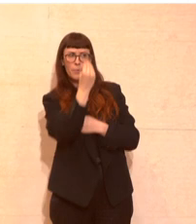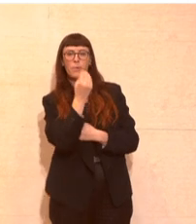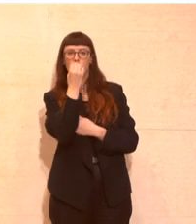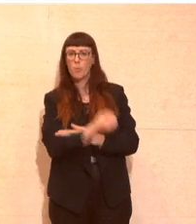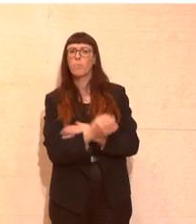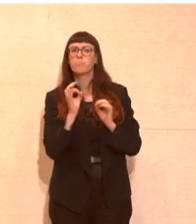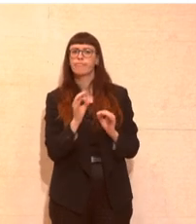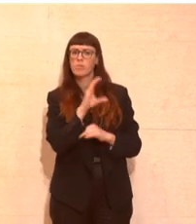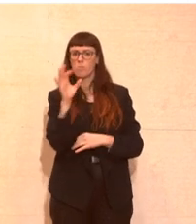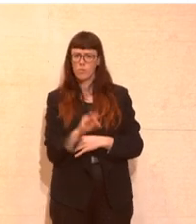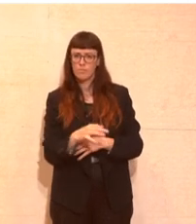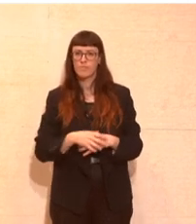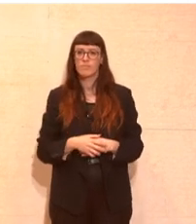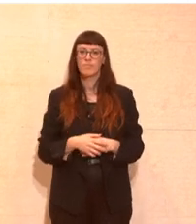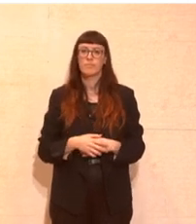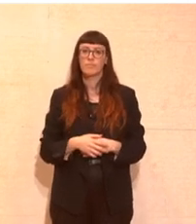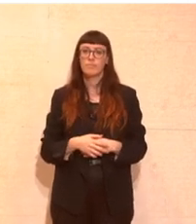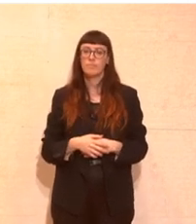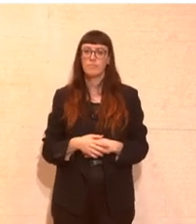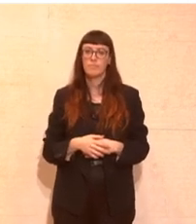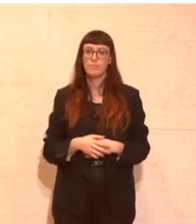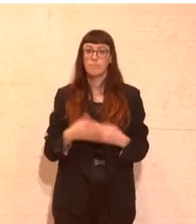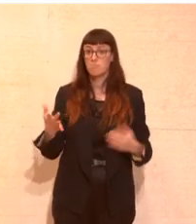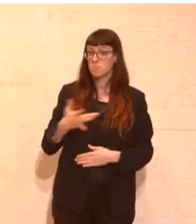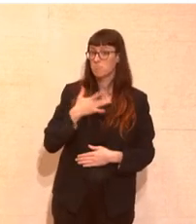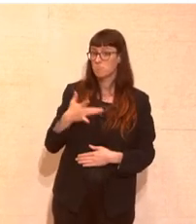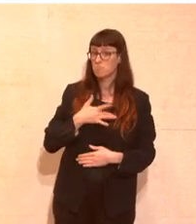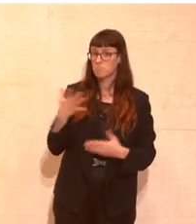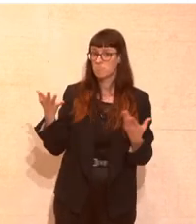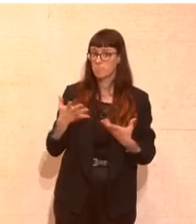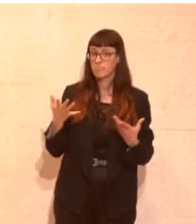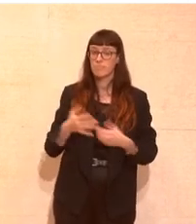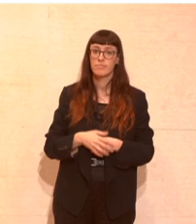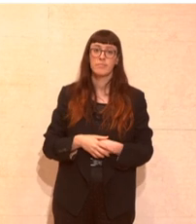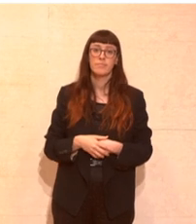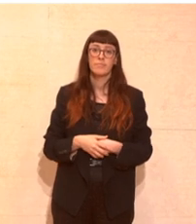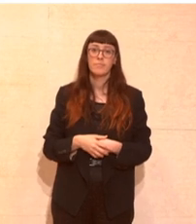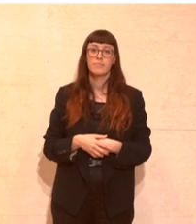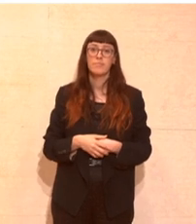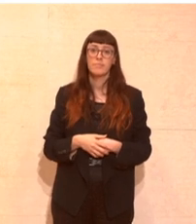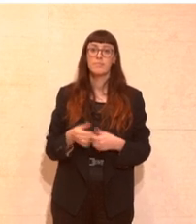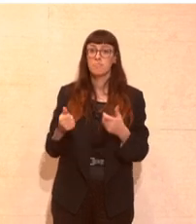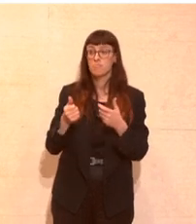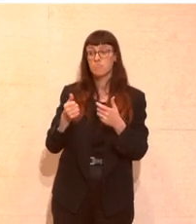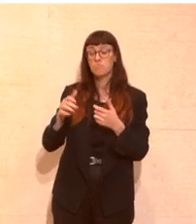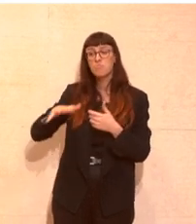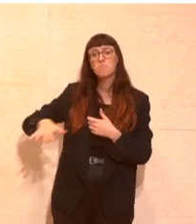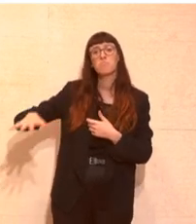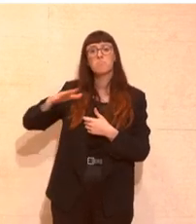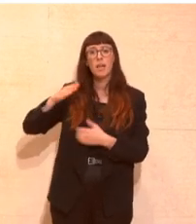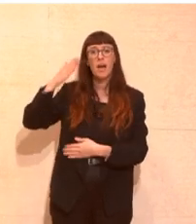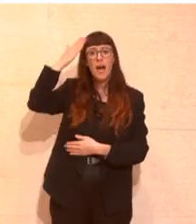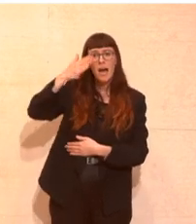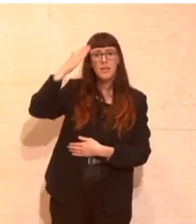prédateurs. Ce qui est très intéressant, c'est par exemple que certains animaux, dans leur évolution, ont changé certaines